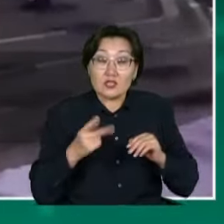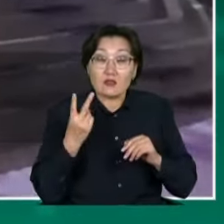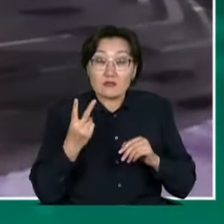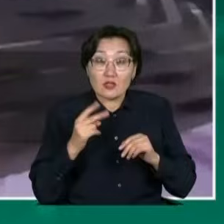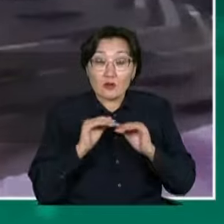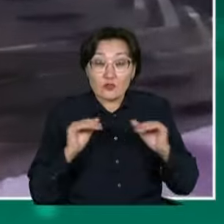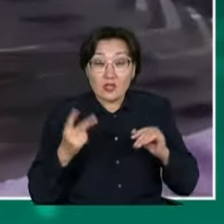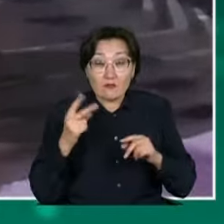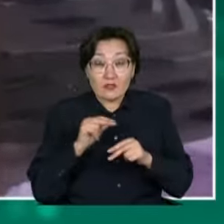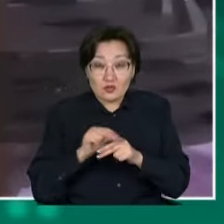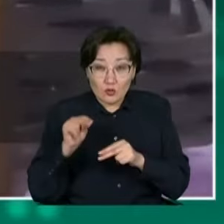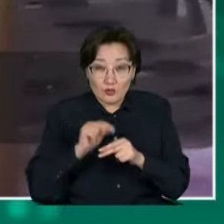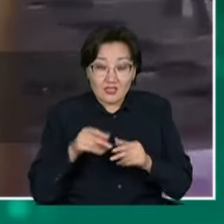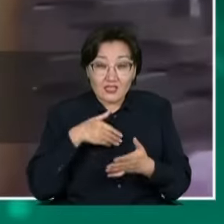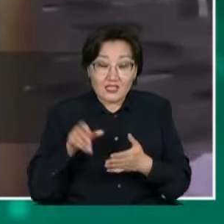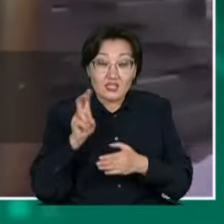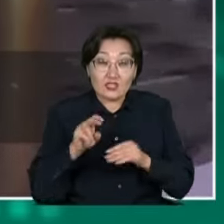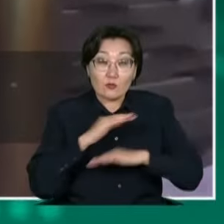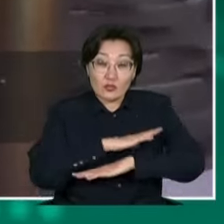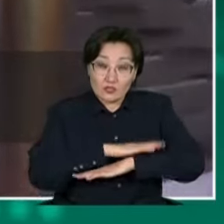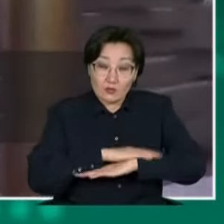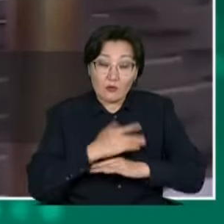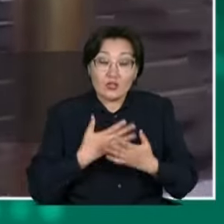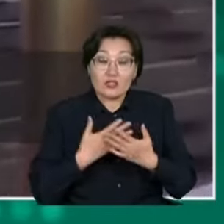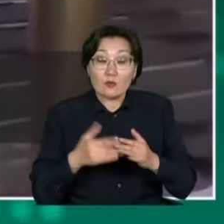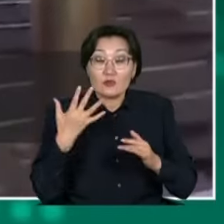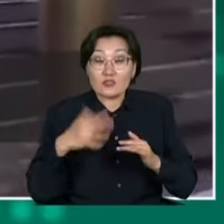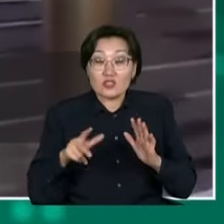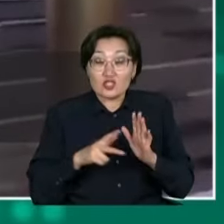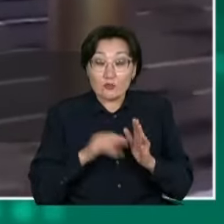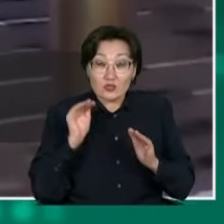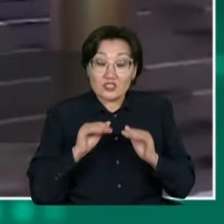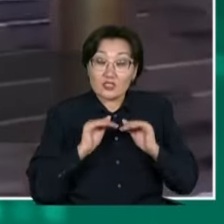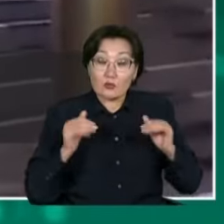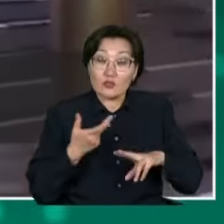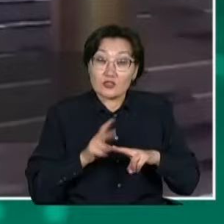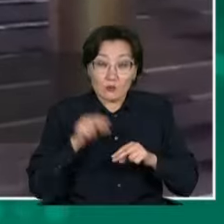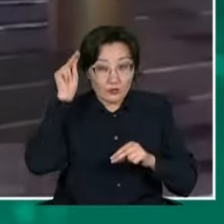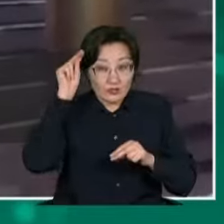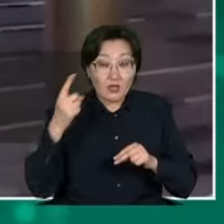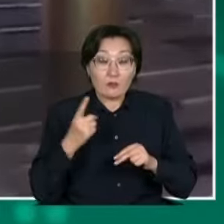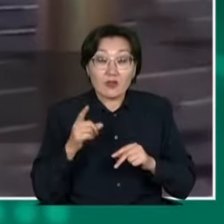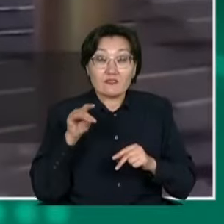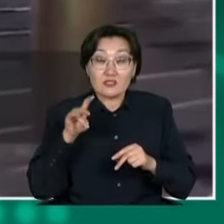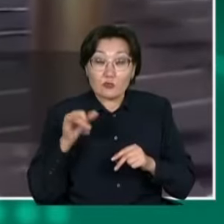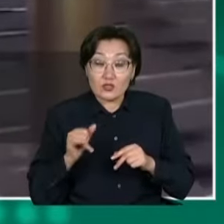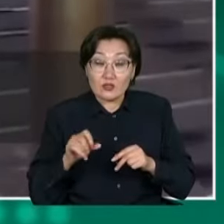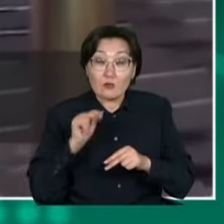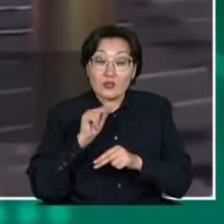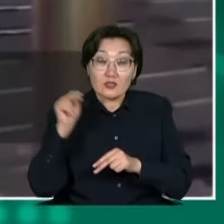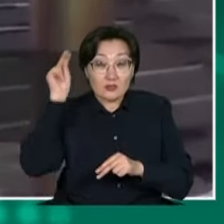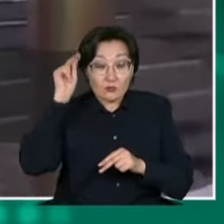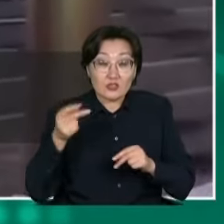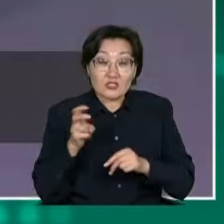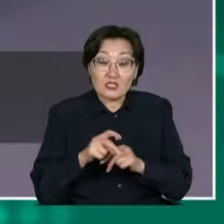смены отказались идти на занятия. Сегодня из почти 58 тысяч детей, которые обучаются в первую смену, на занятия пришли